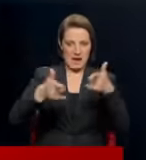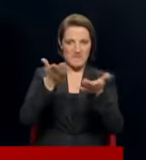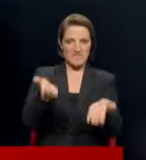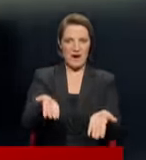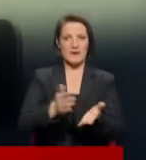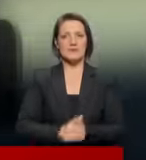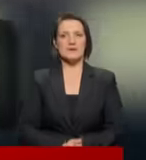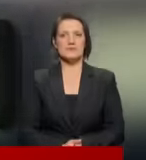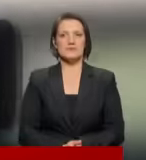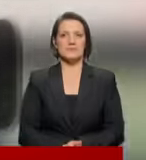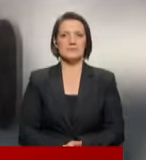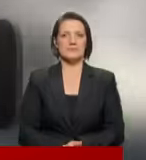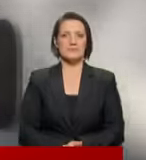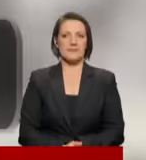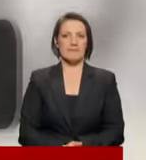yani.